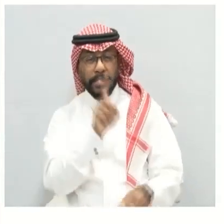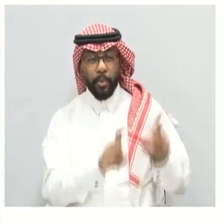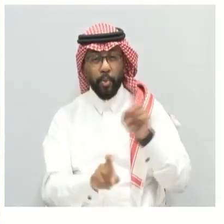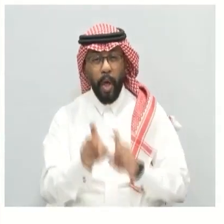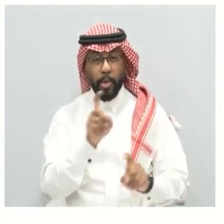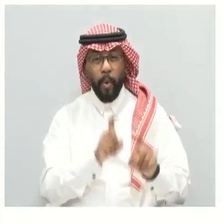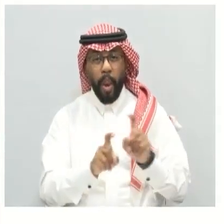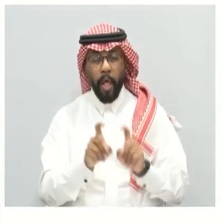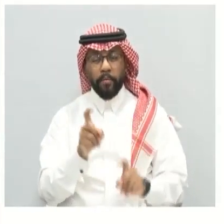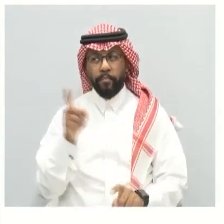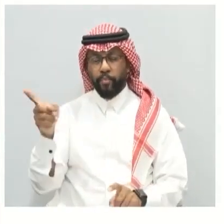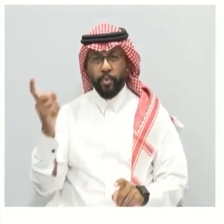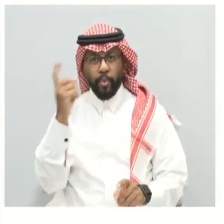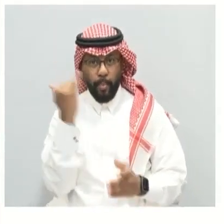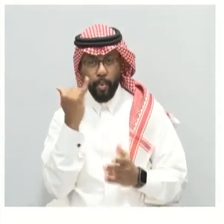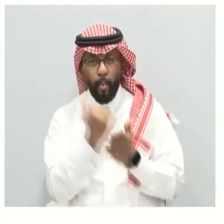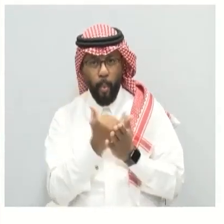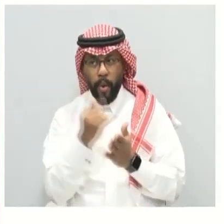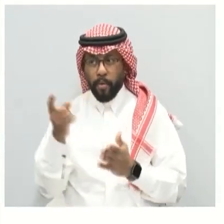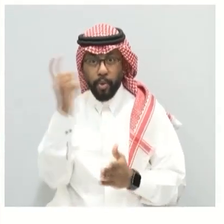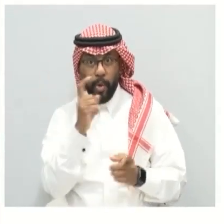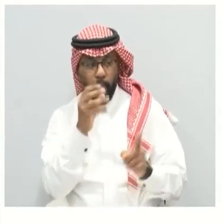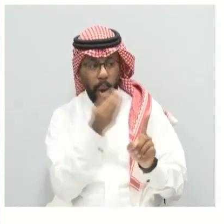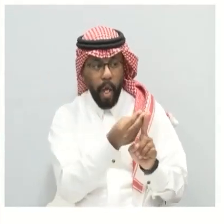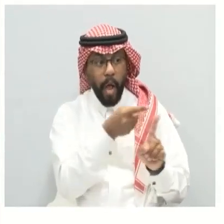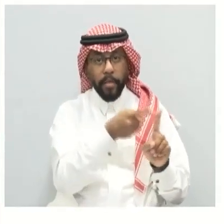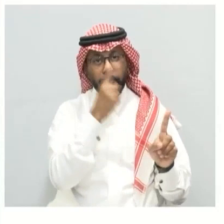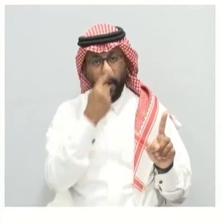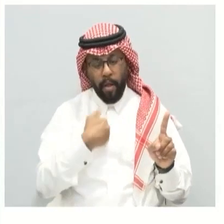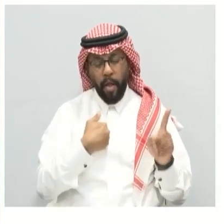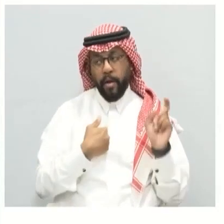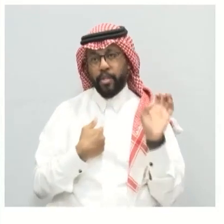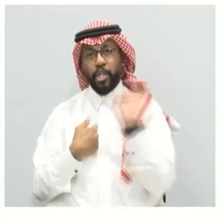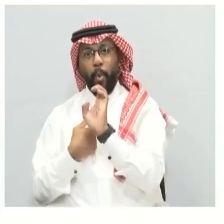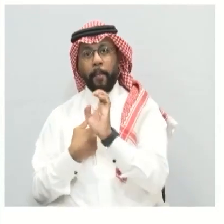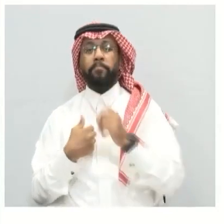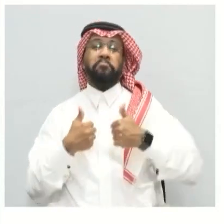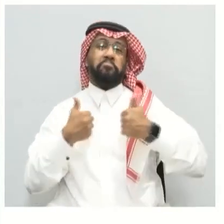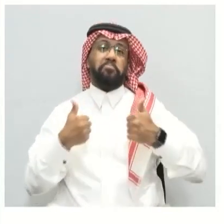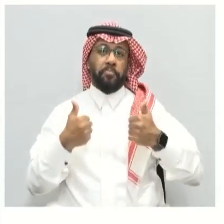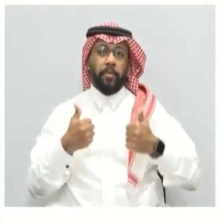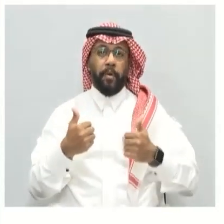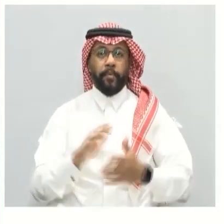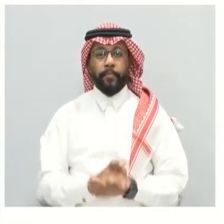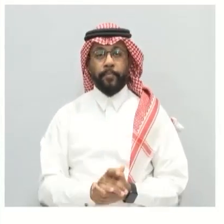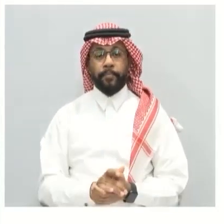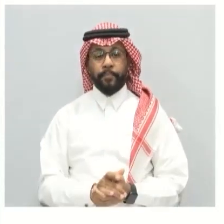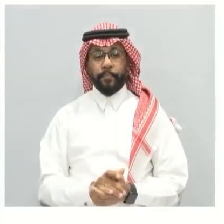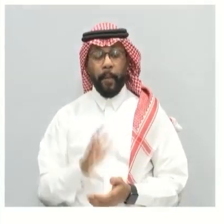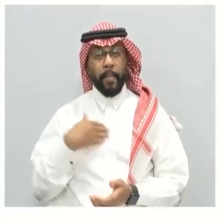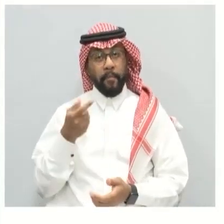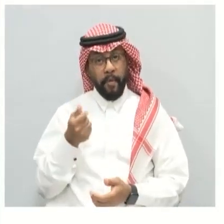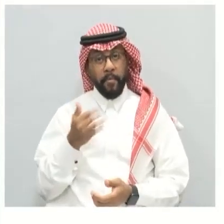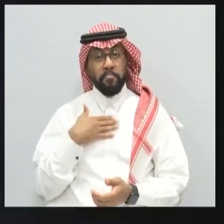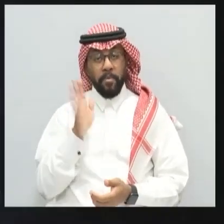تدور في ذهنه المتقدم للوظيفه حول الوظيفه ومهامها وكذلك المزايا بعض المزايا الماليه تستطيع